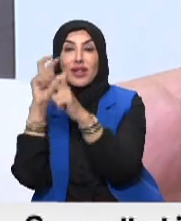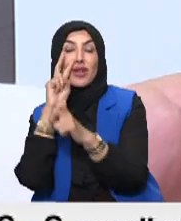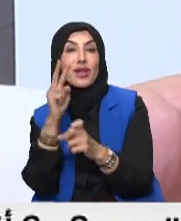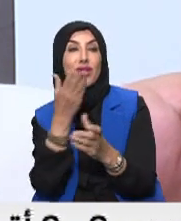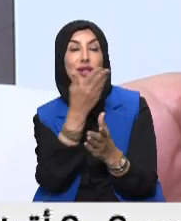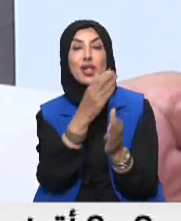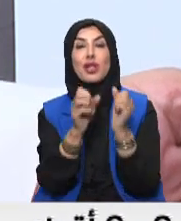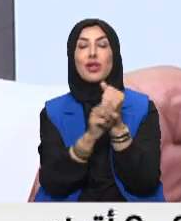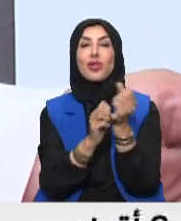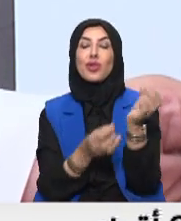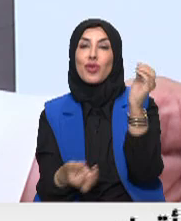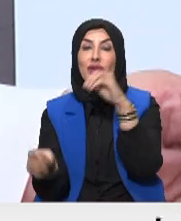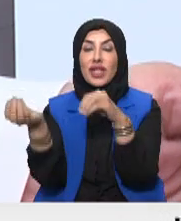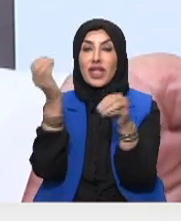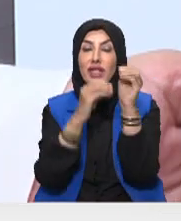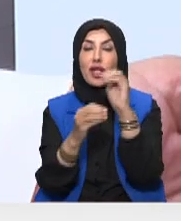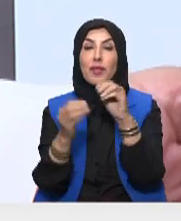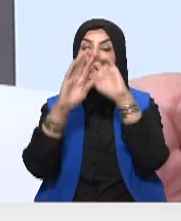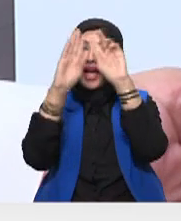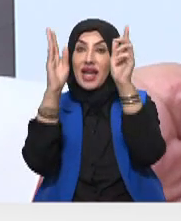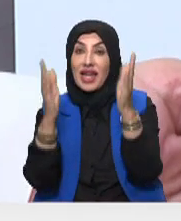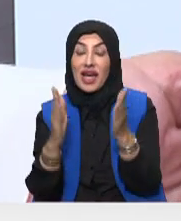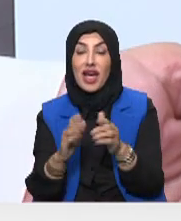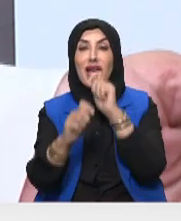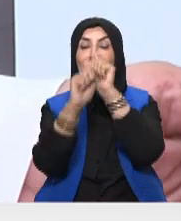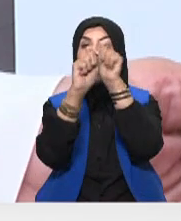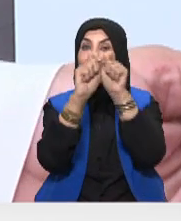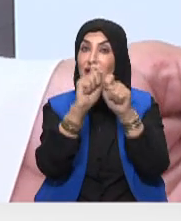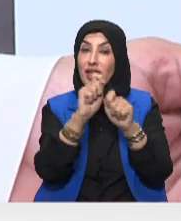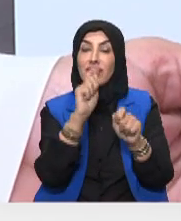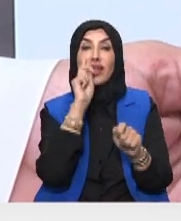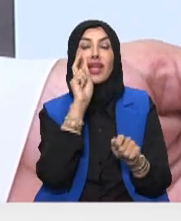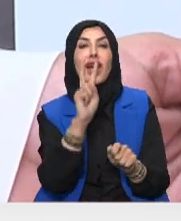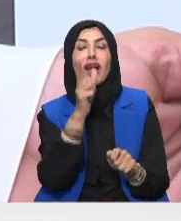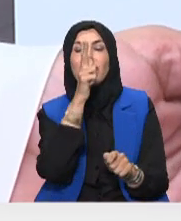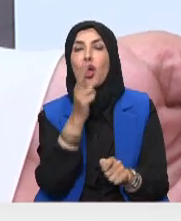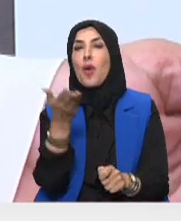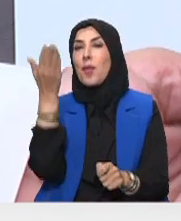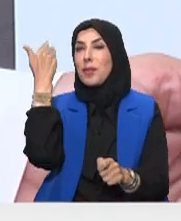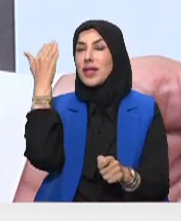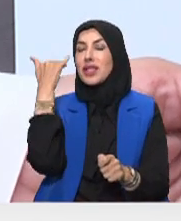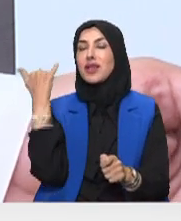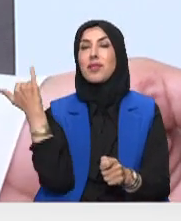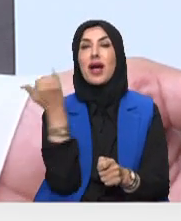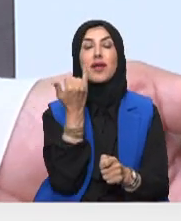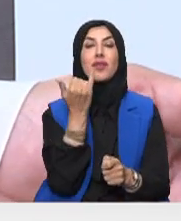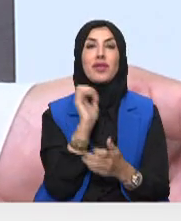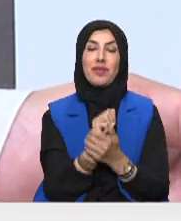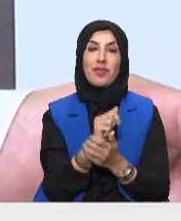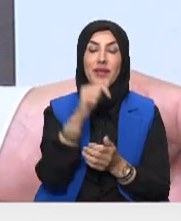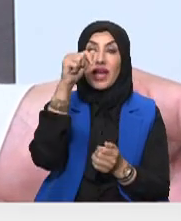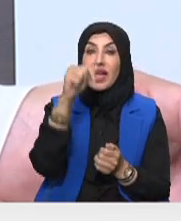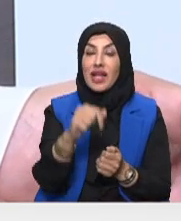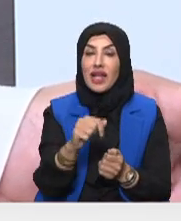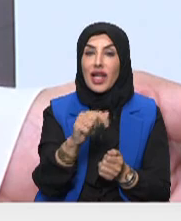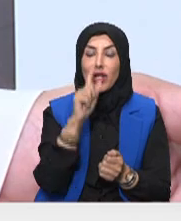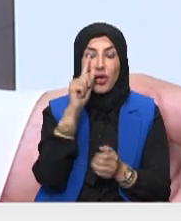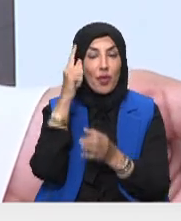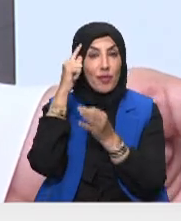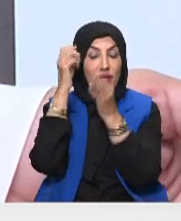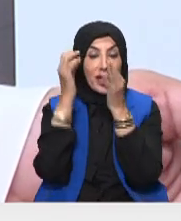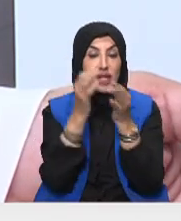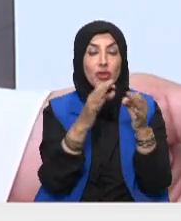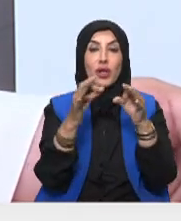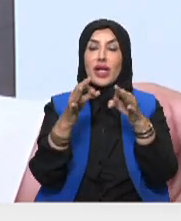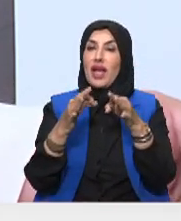يحتوي على مقتنيات تمثل حقبه زمنيه هامه تؤكد حرص